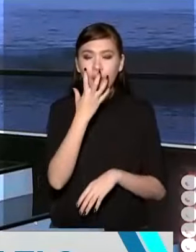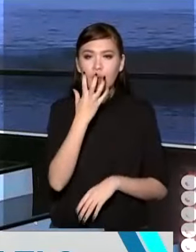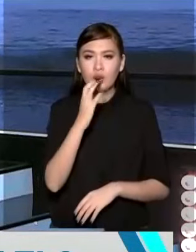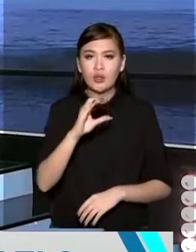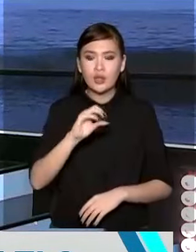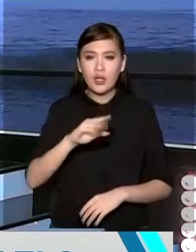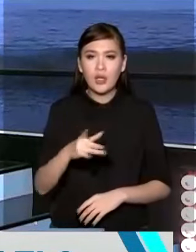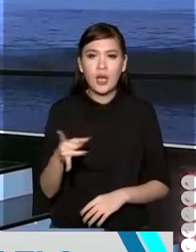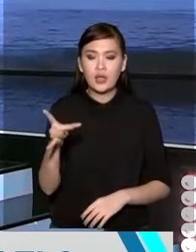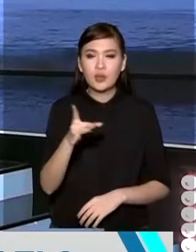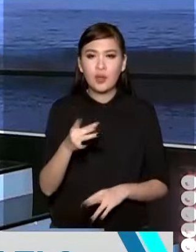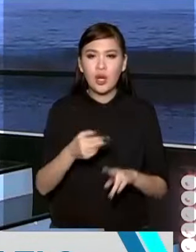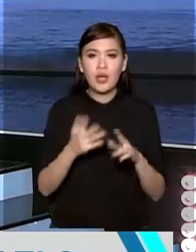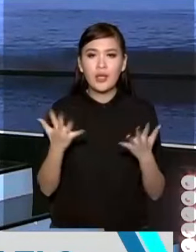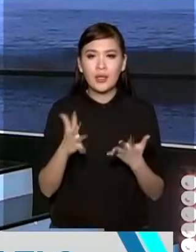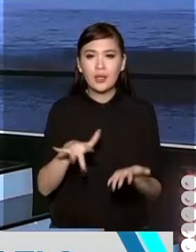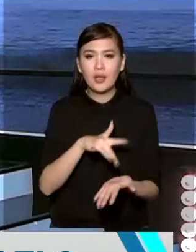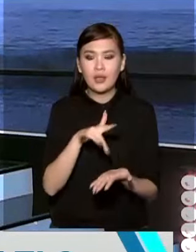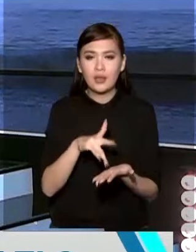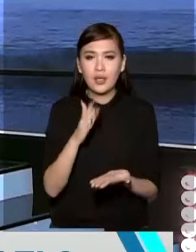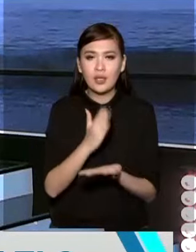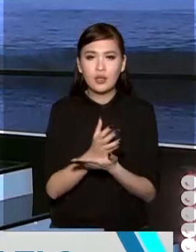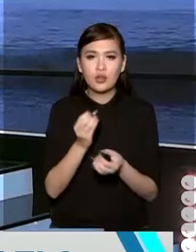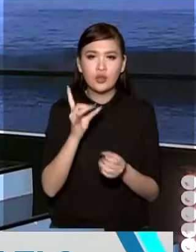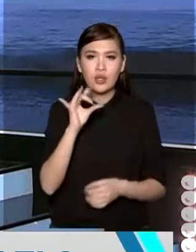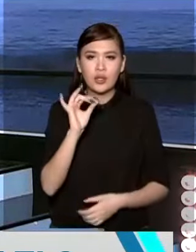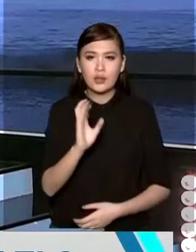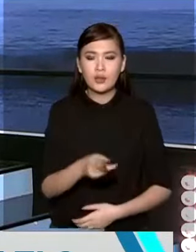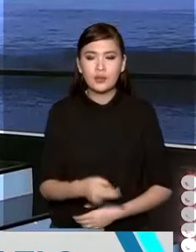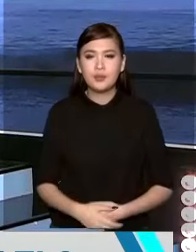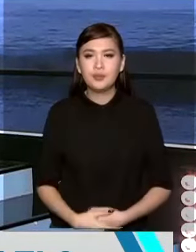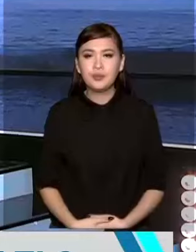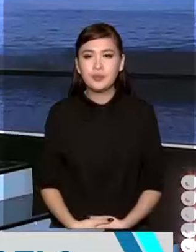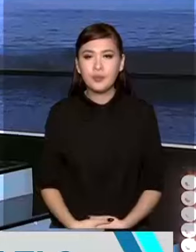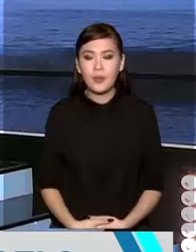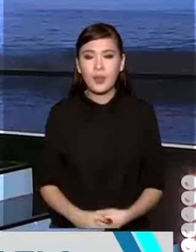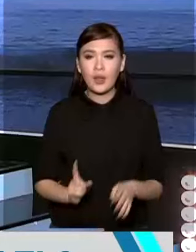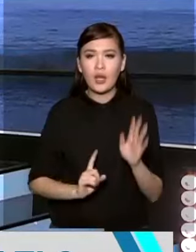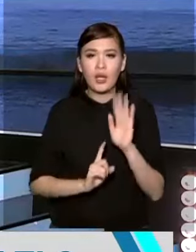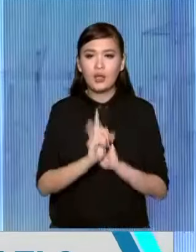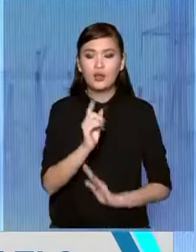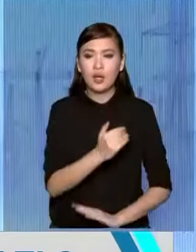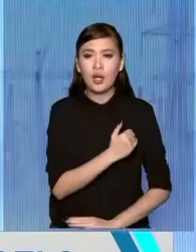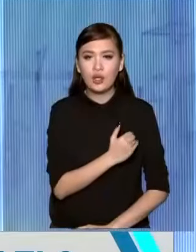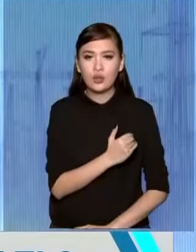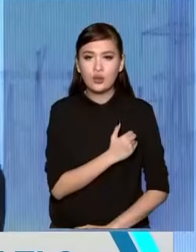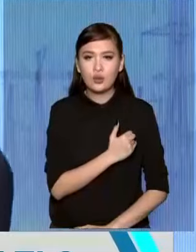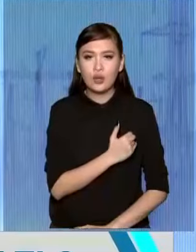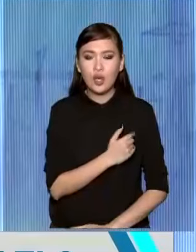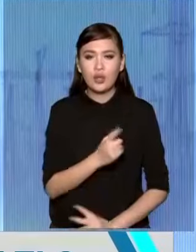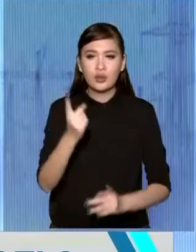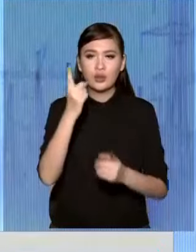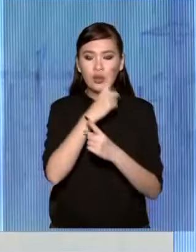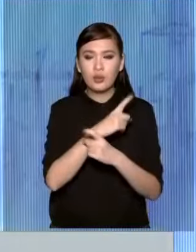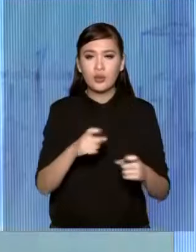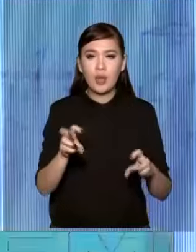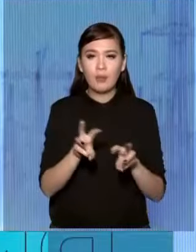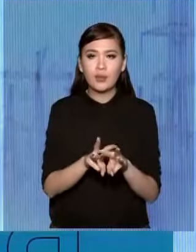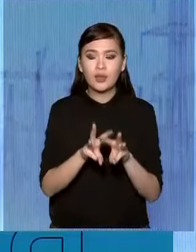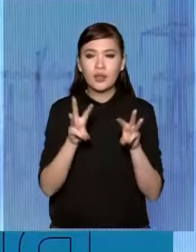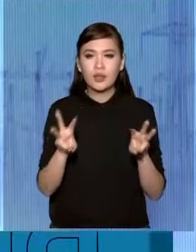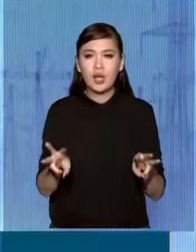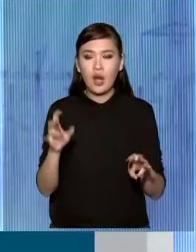в республике, какие города еще в зоне риска? Ну, я начну с того, что сообщение Министерства